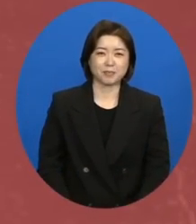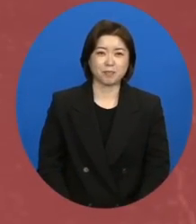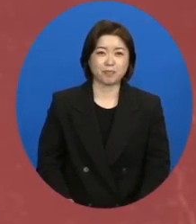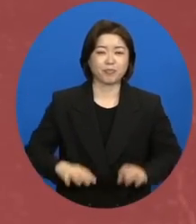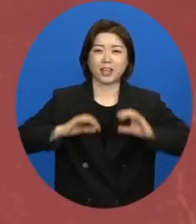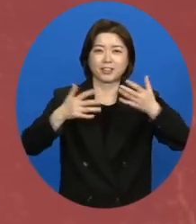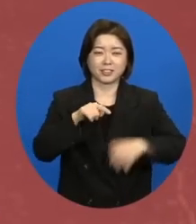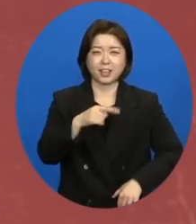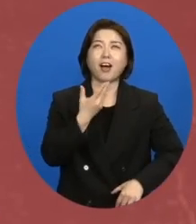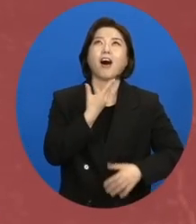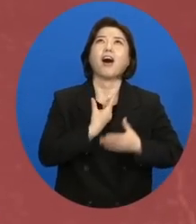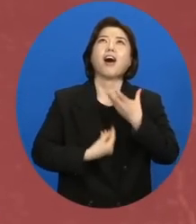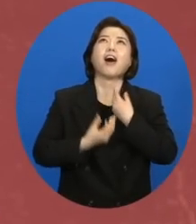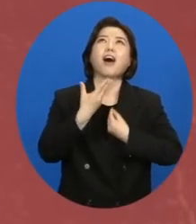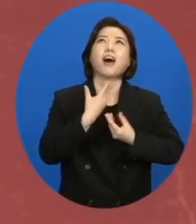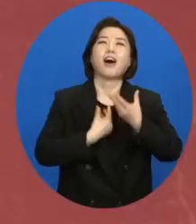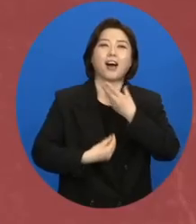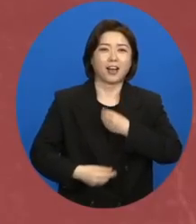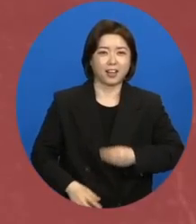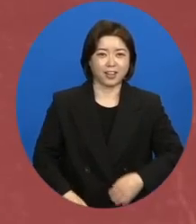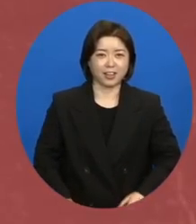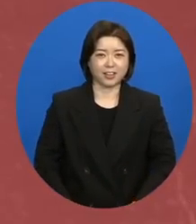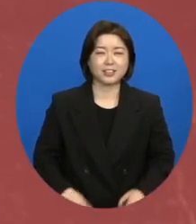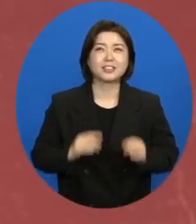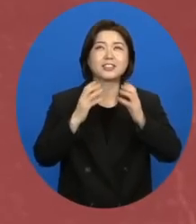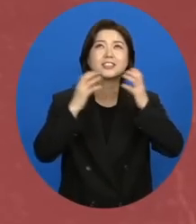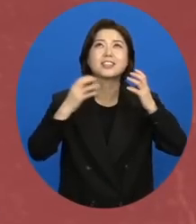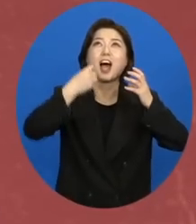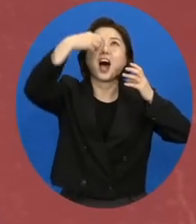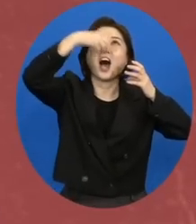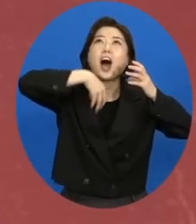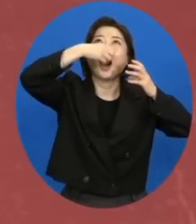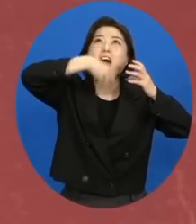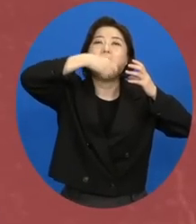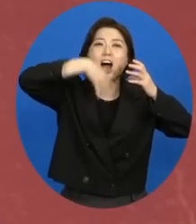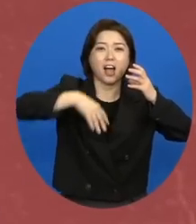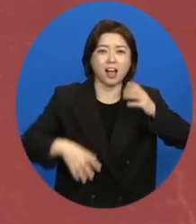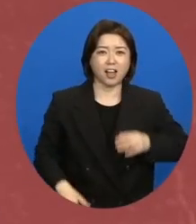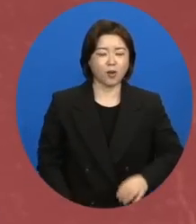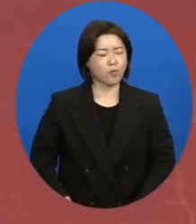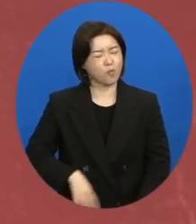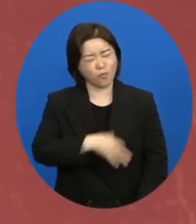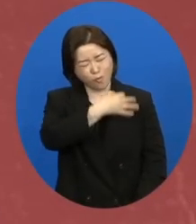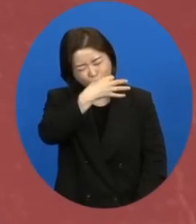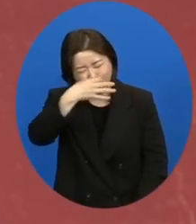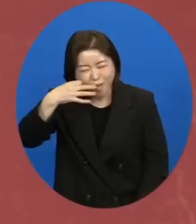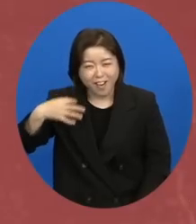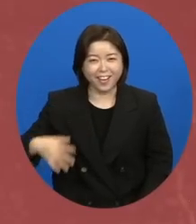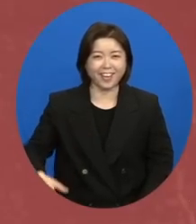세상에 그런 게 어디 있어요. 목구멍에 폭포가 쏟아지는데 오이식 나는 거야.